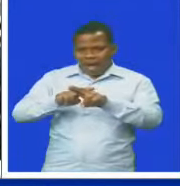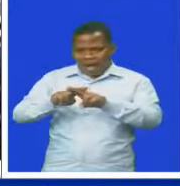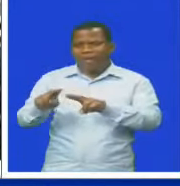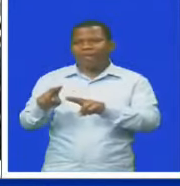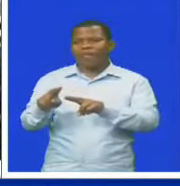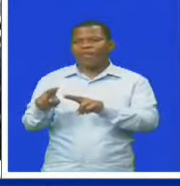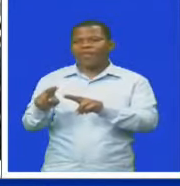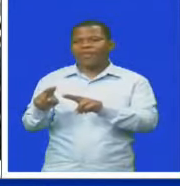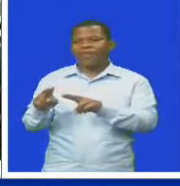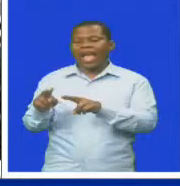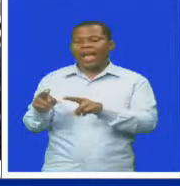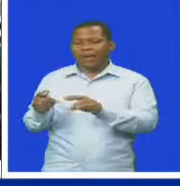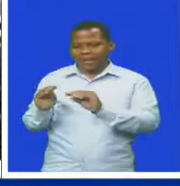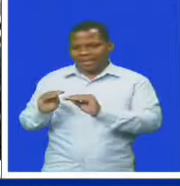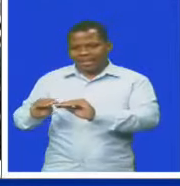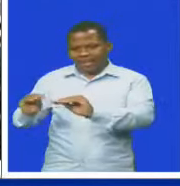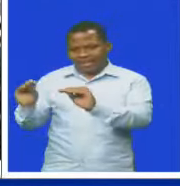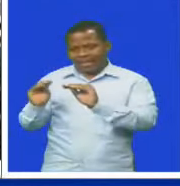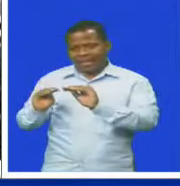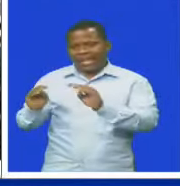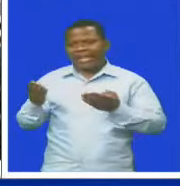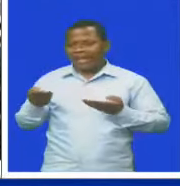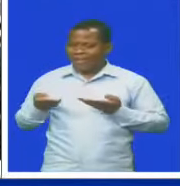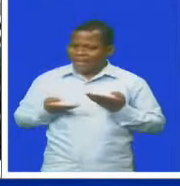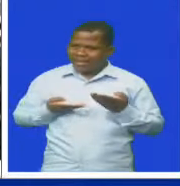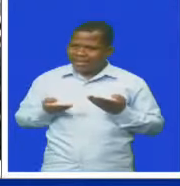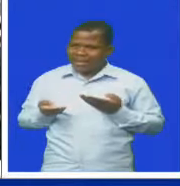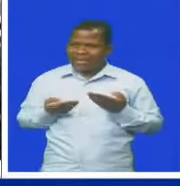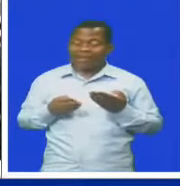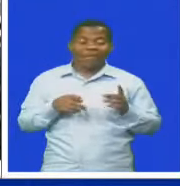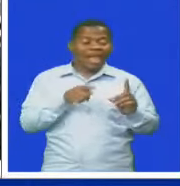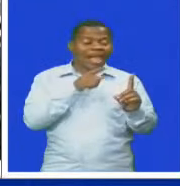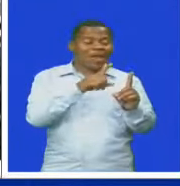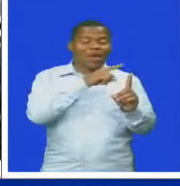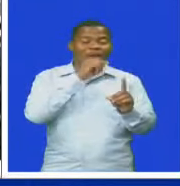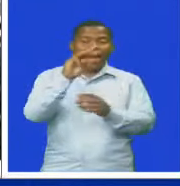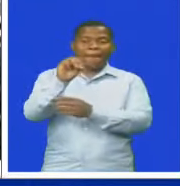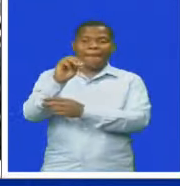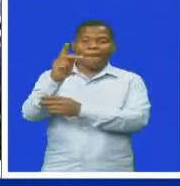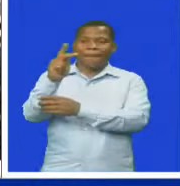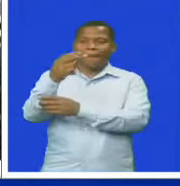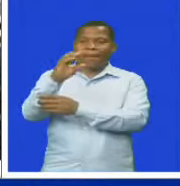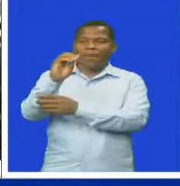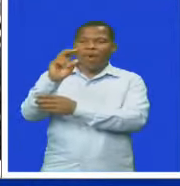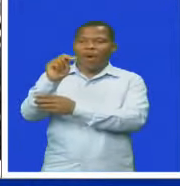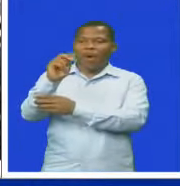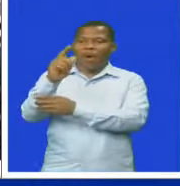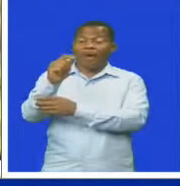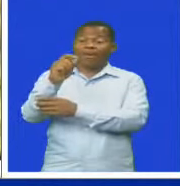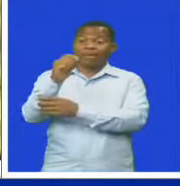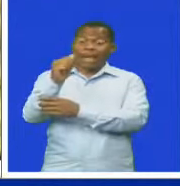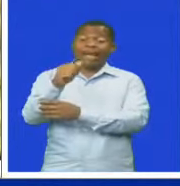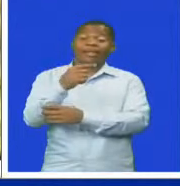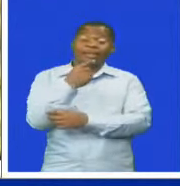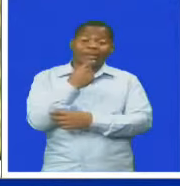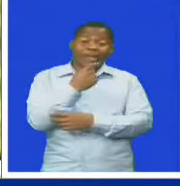Mkhonda walenhlangano uthi nalaba setikolweni abakavaleleki kwati kabandi ngaleli viki